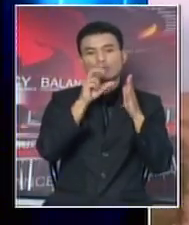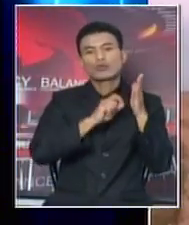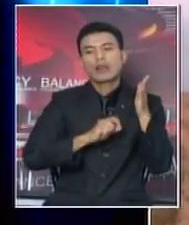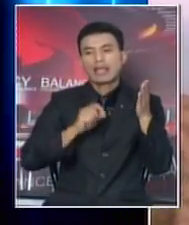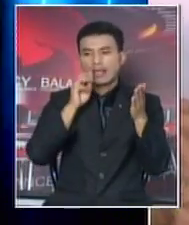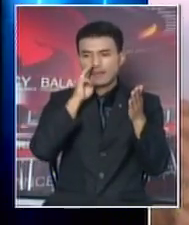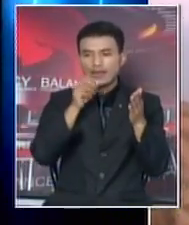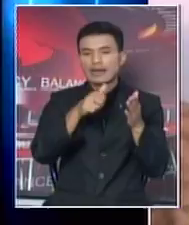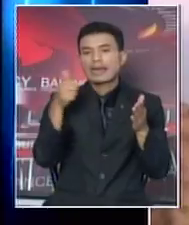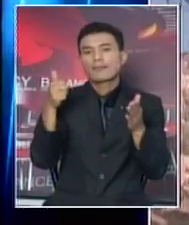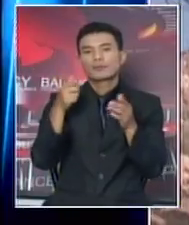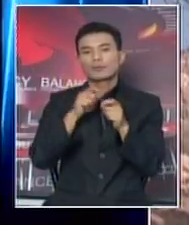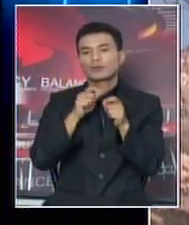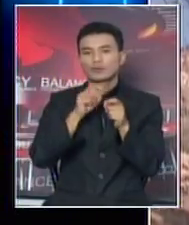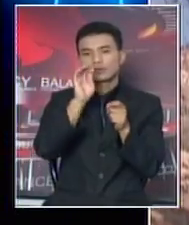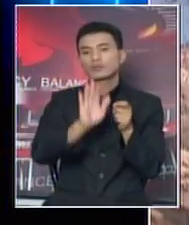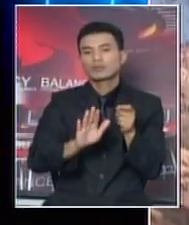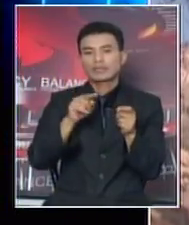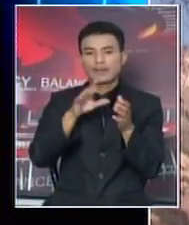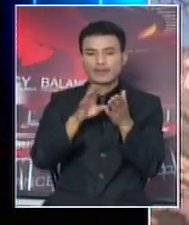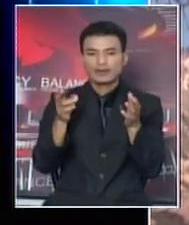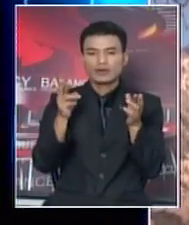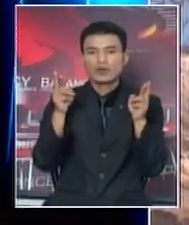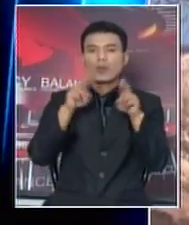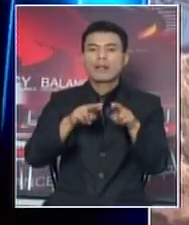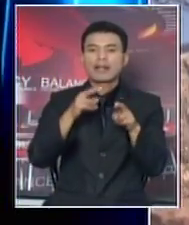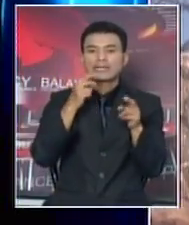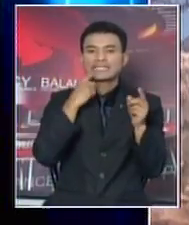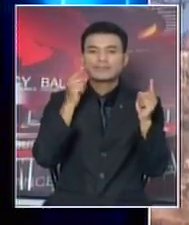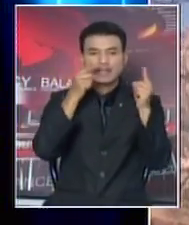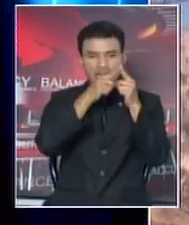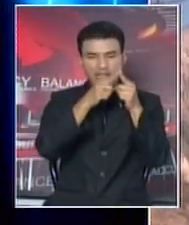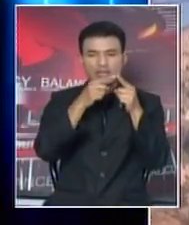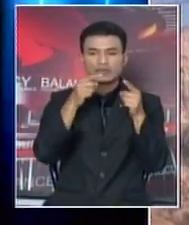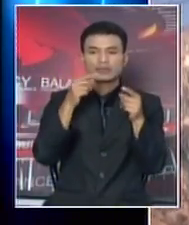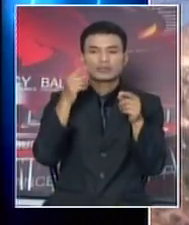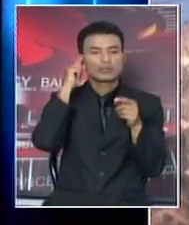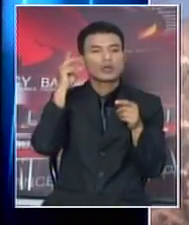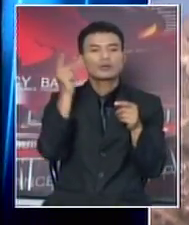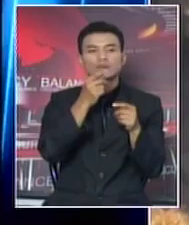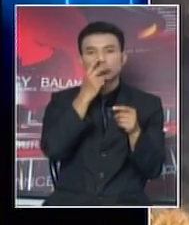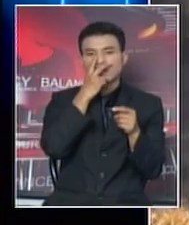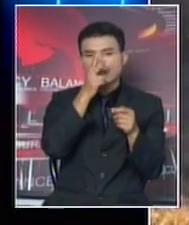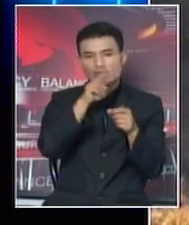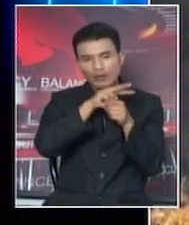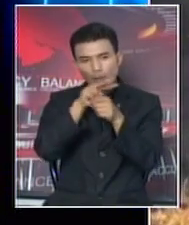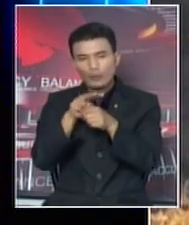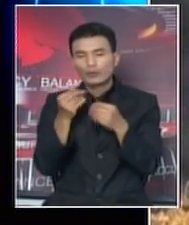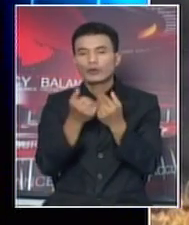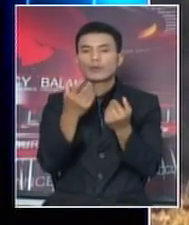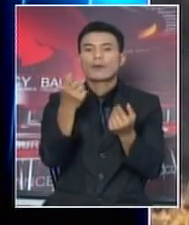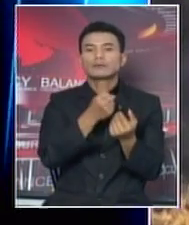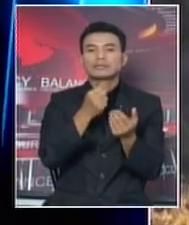गन्तव्य बन्नेछ, जहाँबाट रोलवालिङ हिम श्रृङ्खला र नम्बुर हिमाल सजिलै पर्यटकहरूले अवलोकन गर्न पाउनेछन्